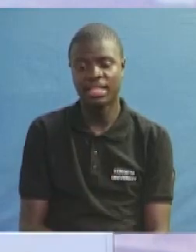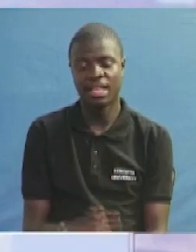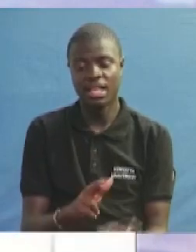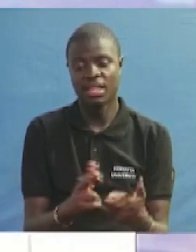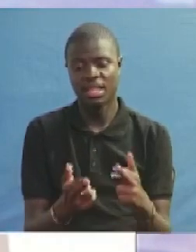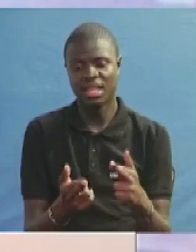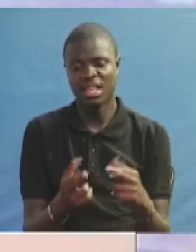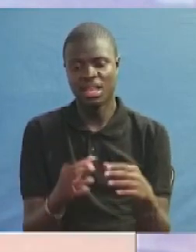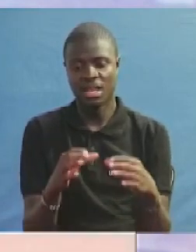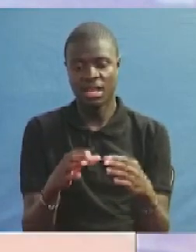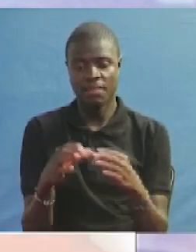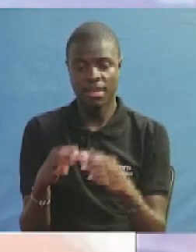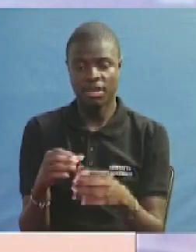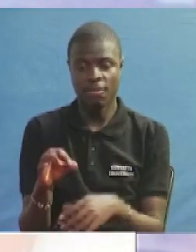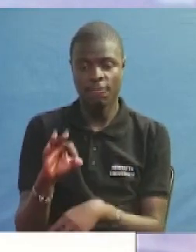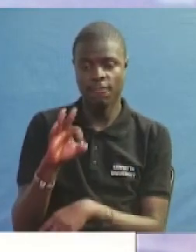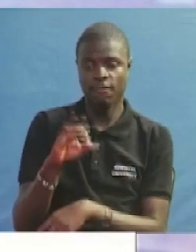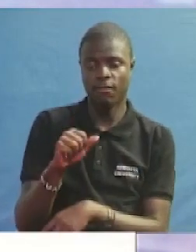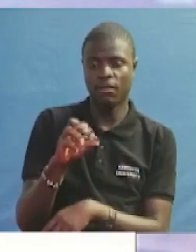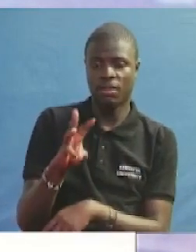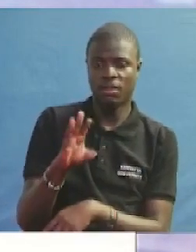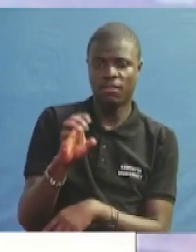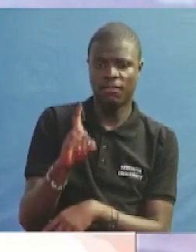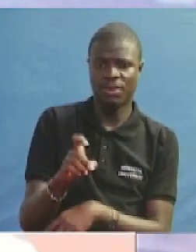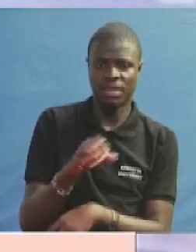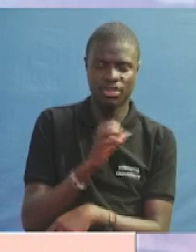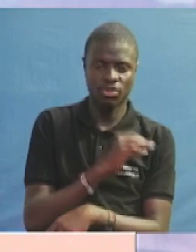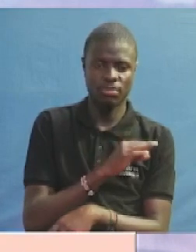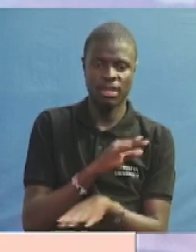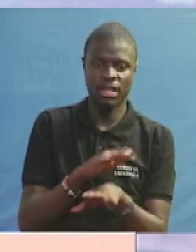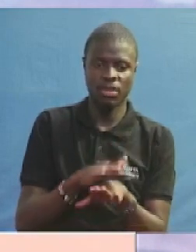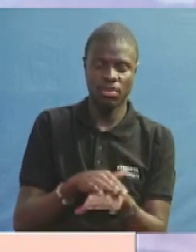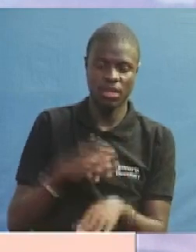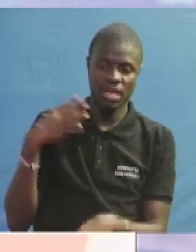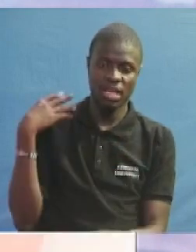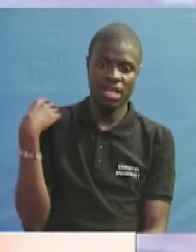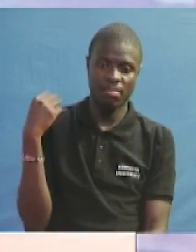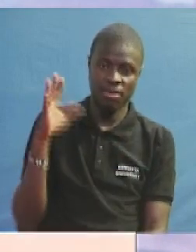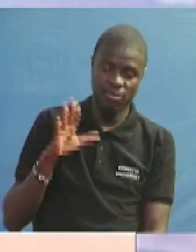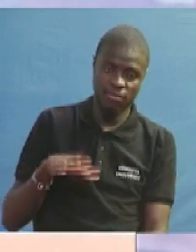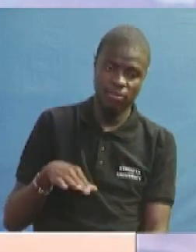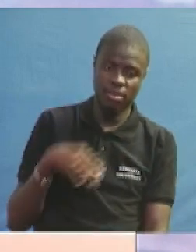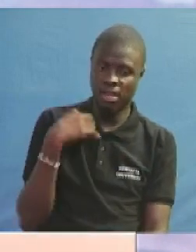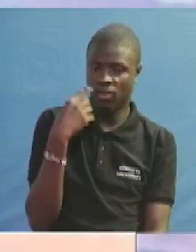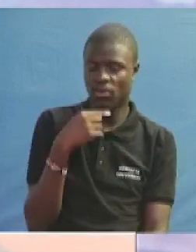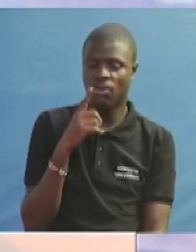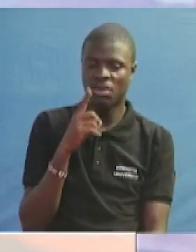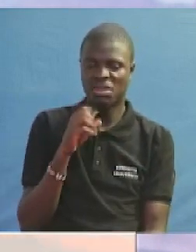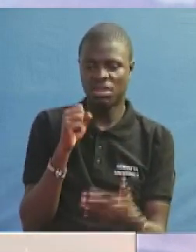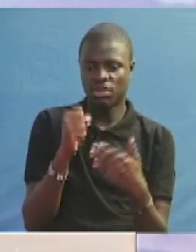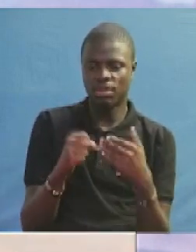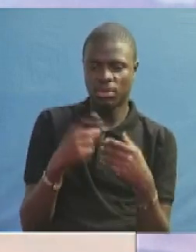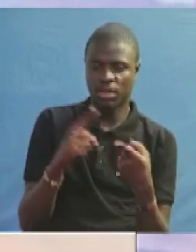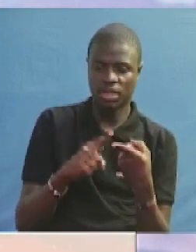FAWEC limeelezea wasiwasi wake kuhusu idadi ya wasichana walioacha shule katika kaunti ya Garissa.